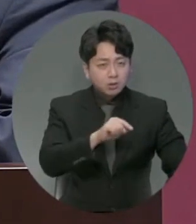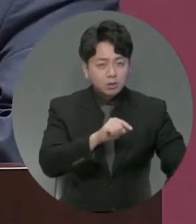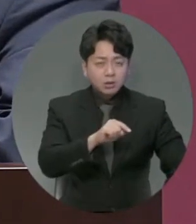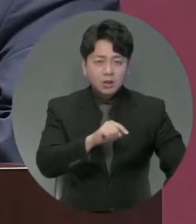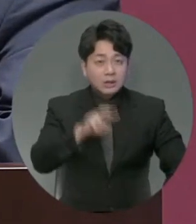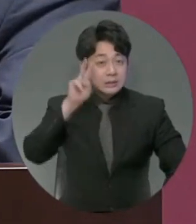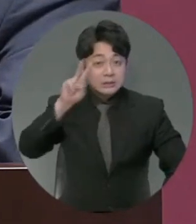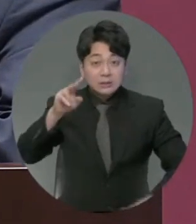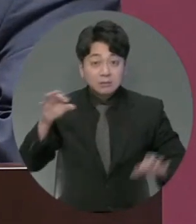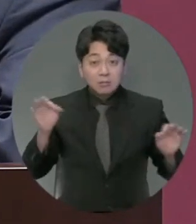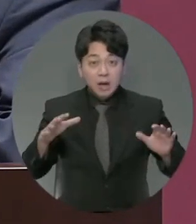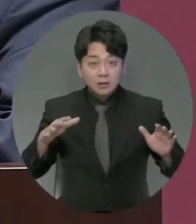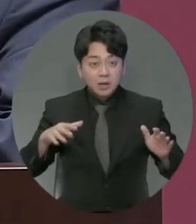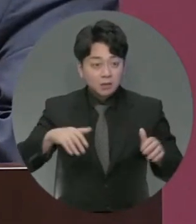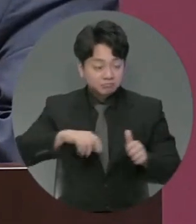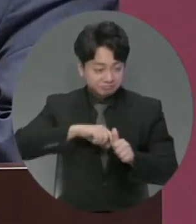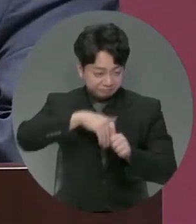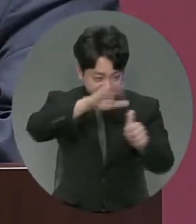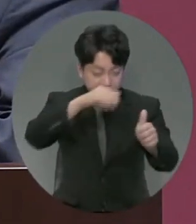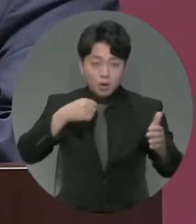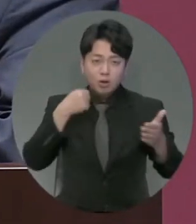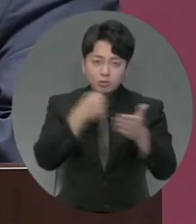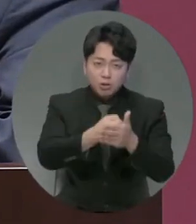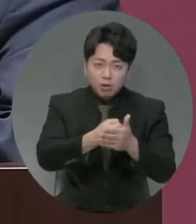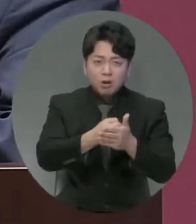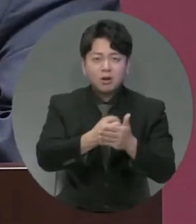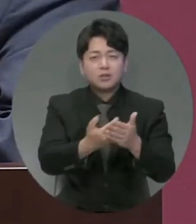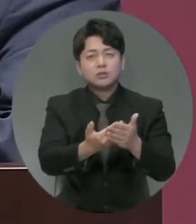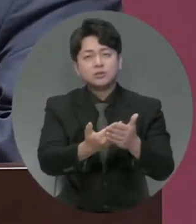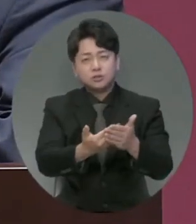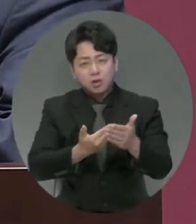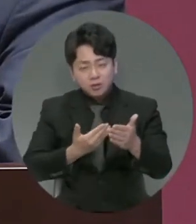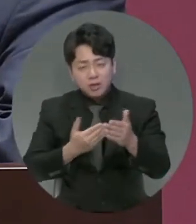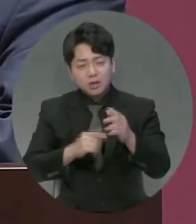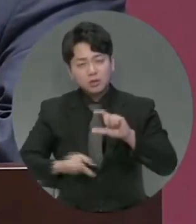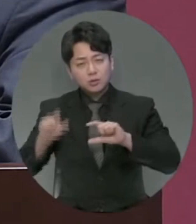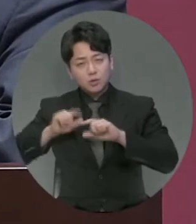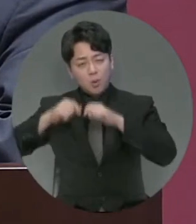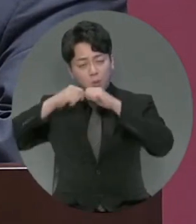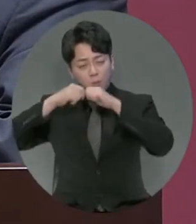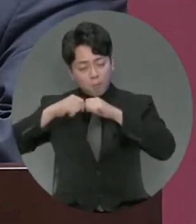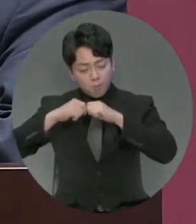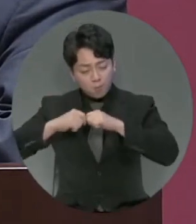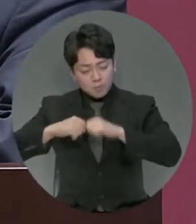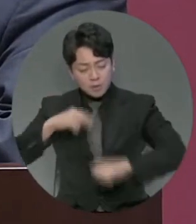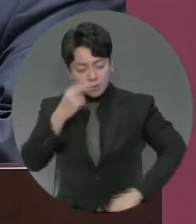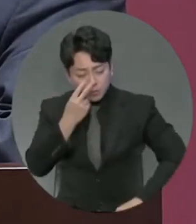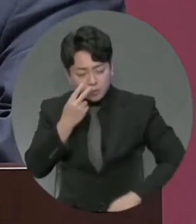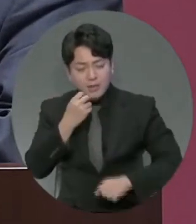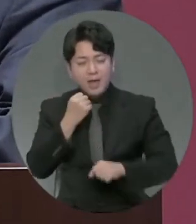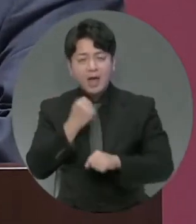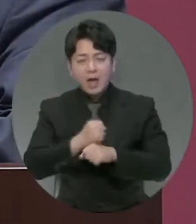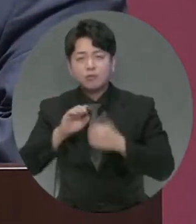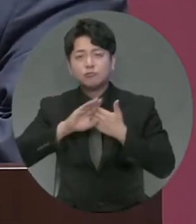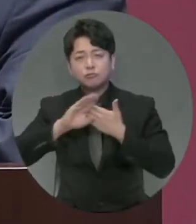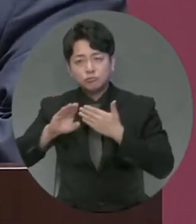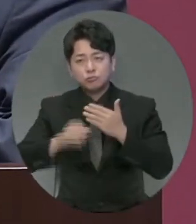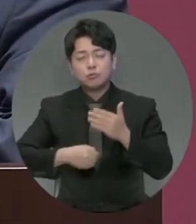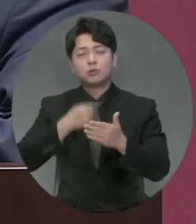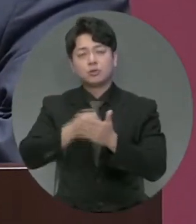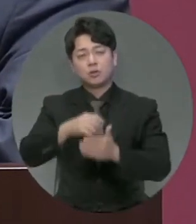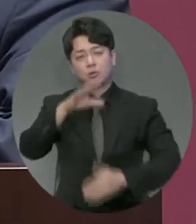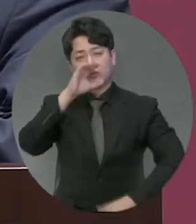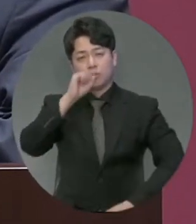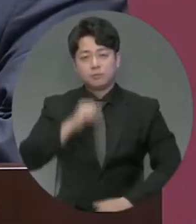내릴 거였으면은 조금 더 조사를 제대로 하고 결정을 했으면 하는 아쉬움이 있습니다. 합심조사와